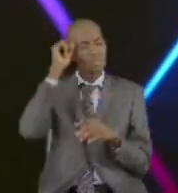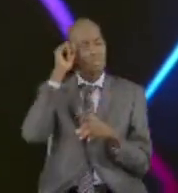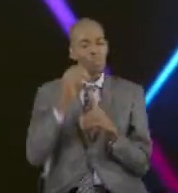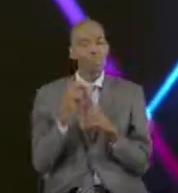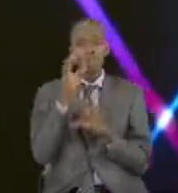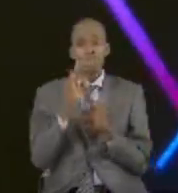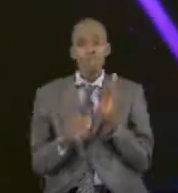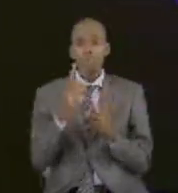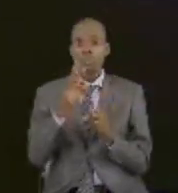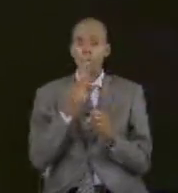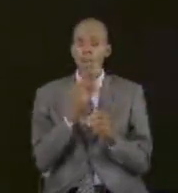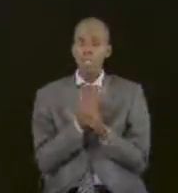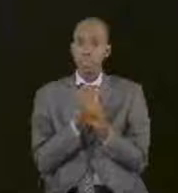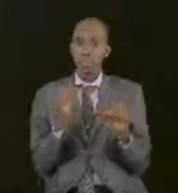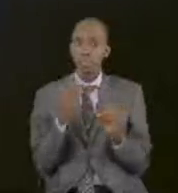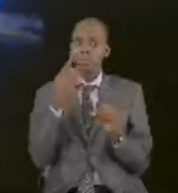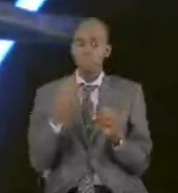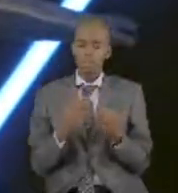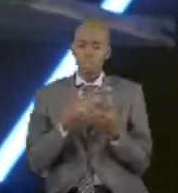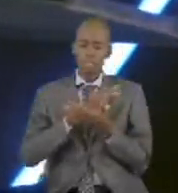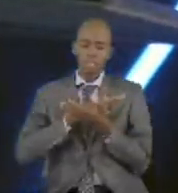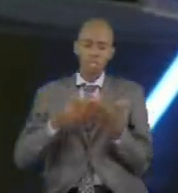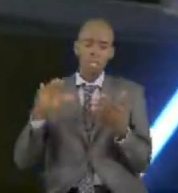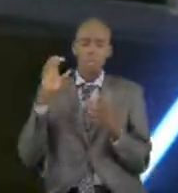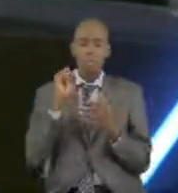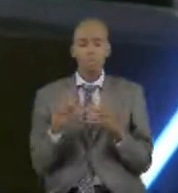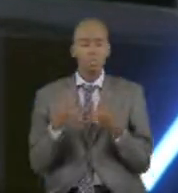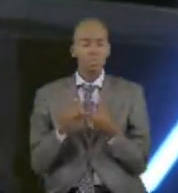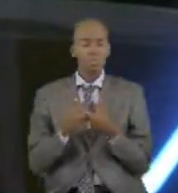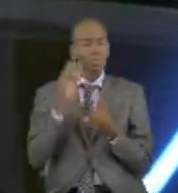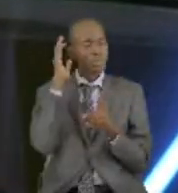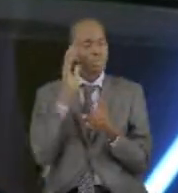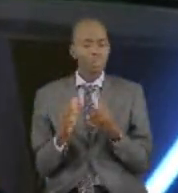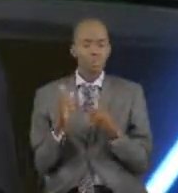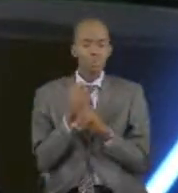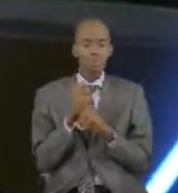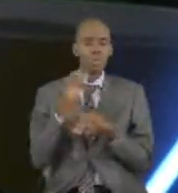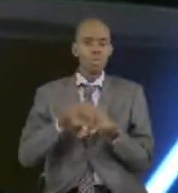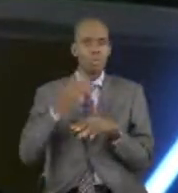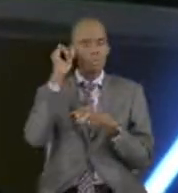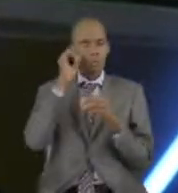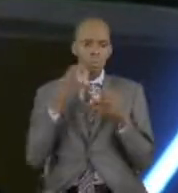demeure ferme dans sa voie. Le juste est sauvé. La Bible dit, le juste néanmoins demeure